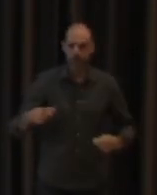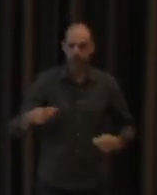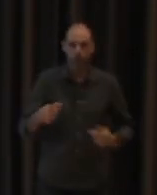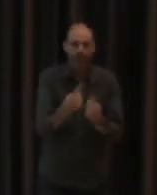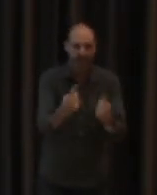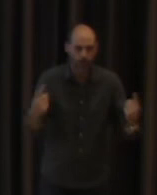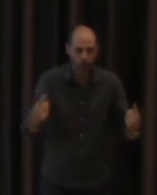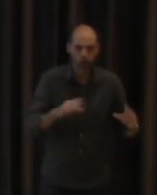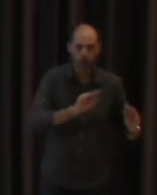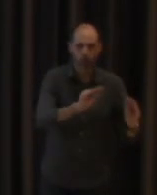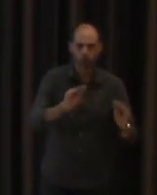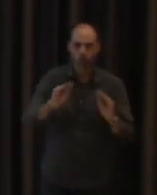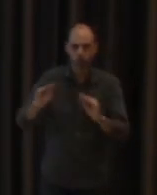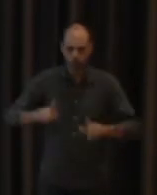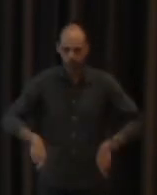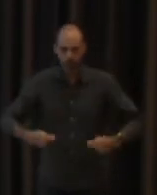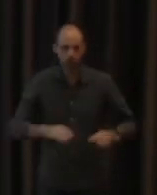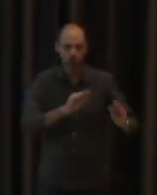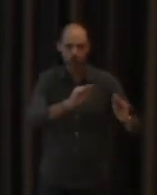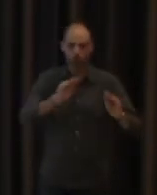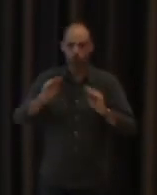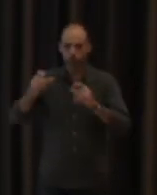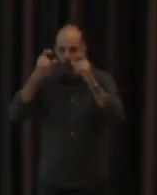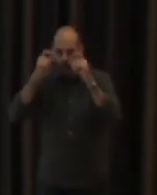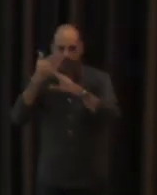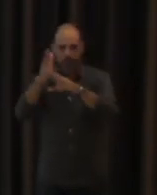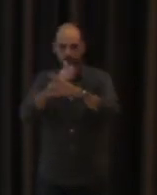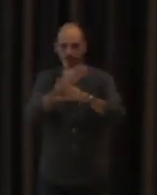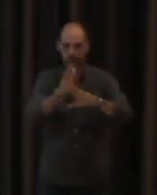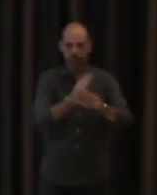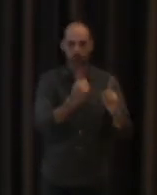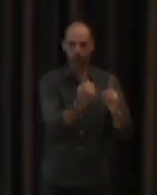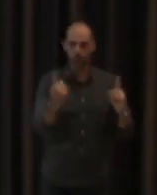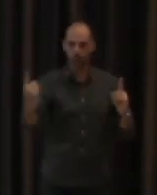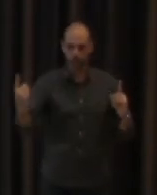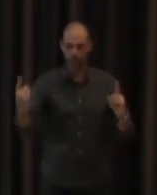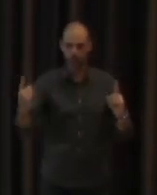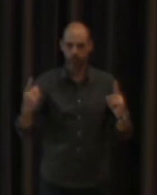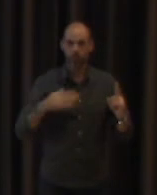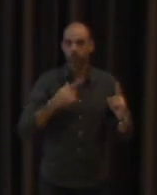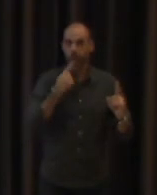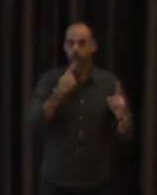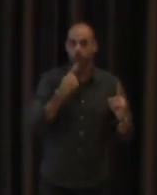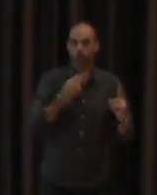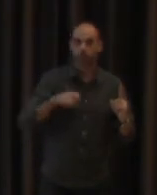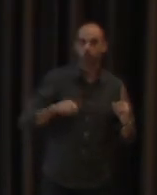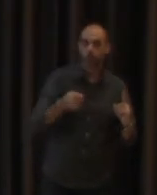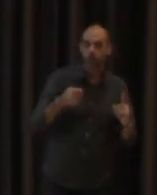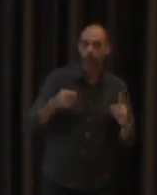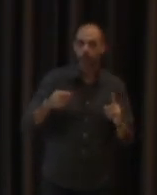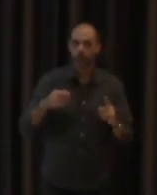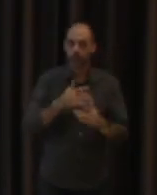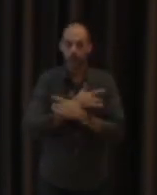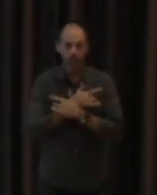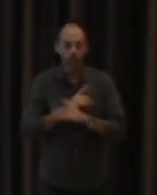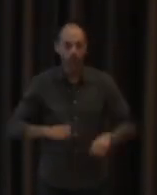dos pallassos, una cada camal dels pantalons. Però normalment podem dir en Pere i la Maria porten pantalons i cadascú portarà els seus, com en